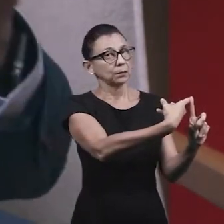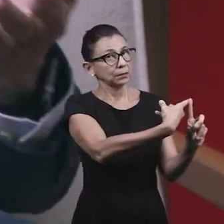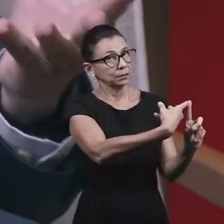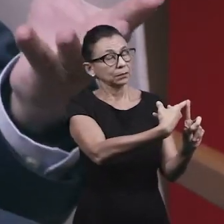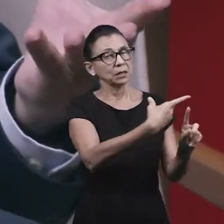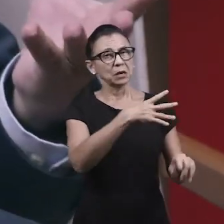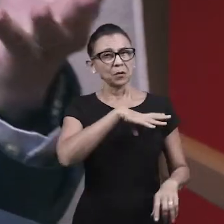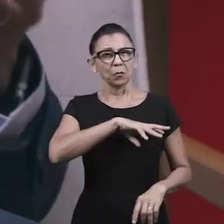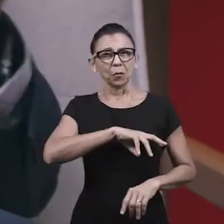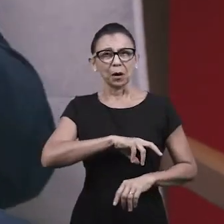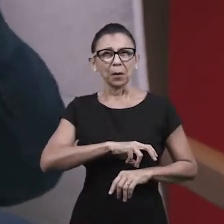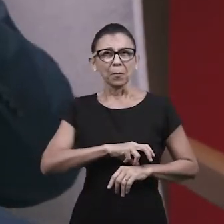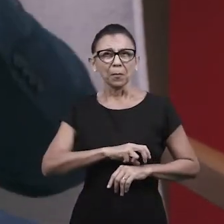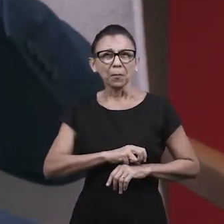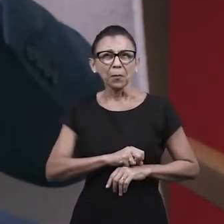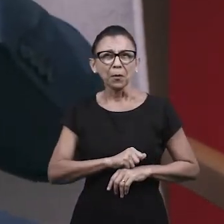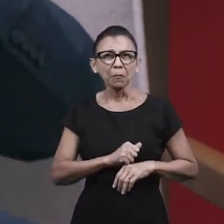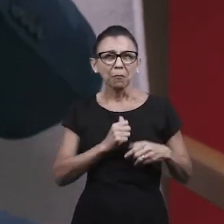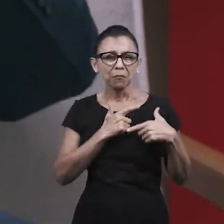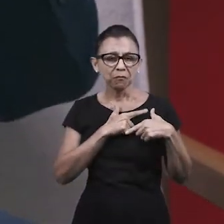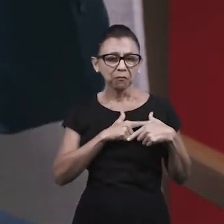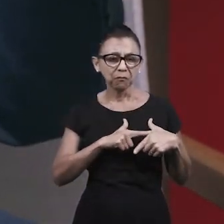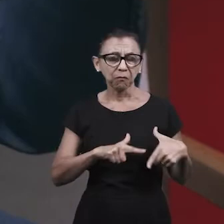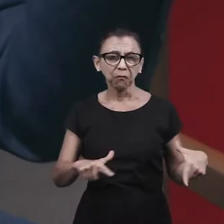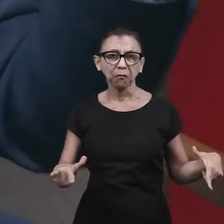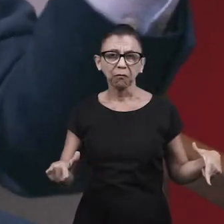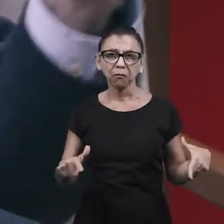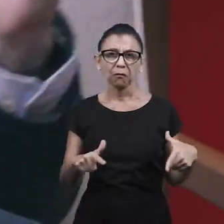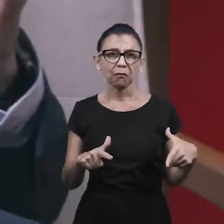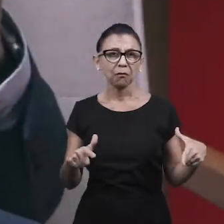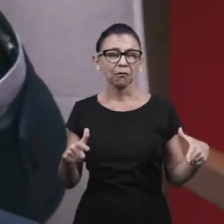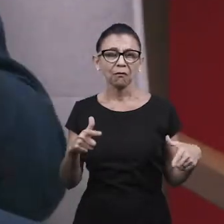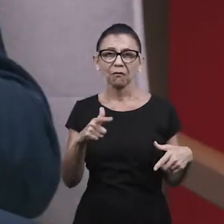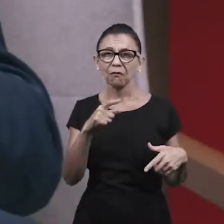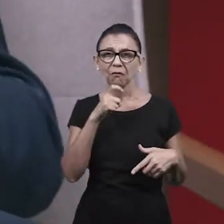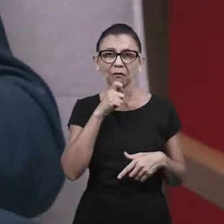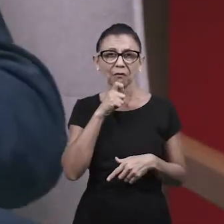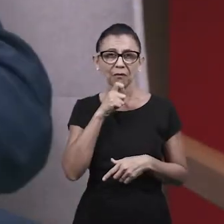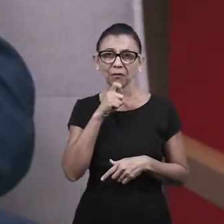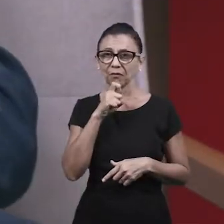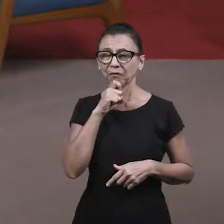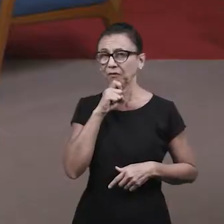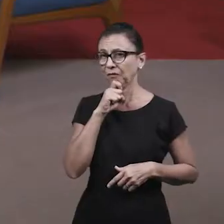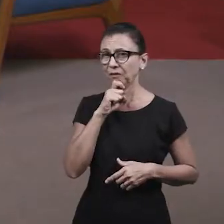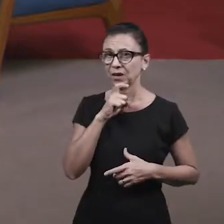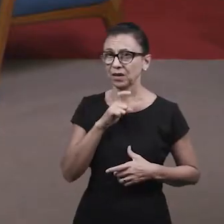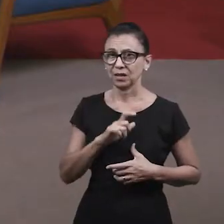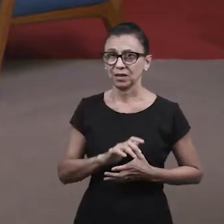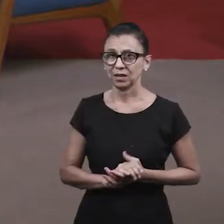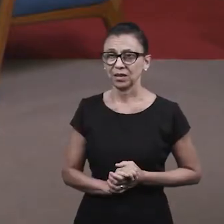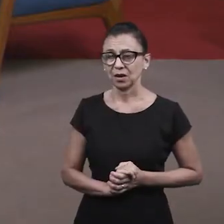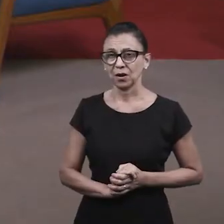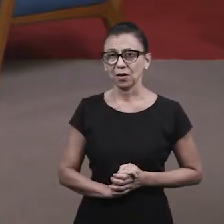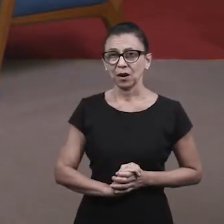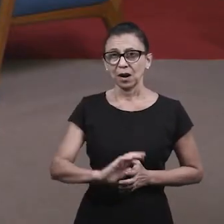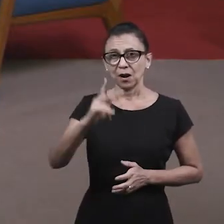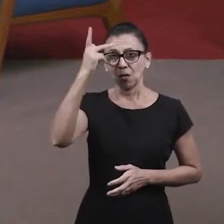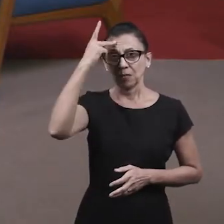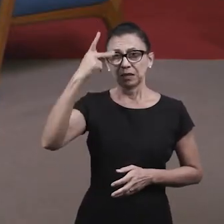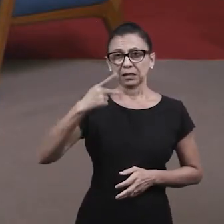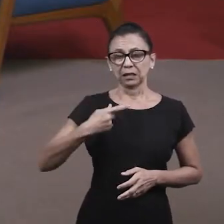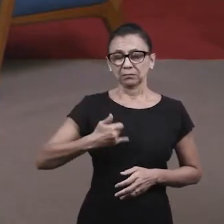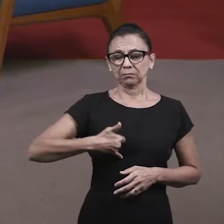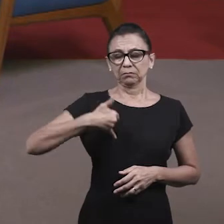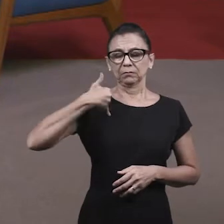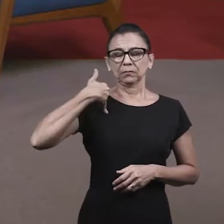l'iniquité, c'est-à-dire le péché, serait multipliée. C'est ce que nous sommes en train de voir. L'amour allait